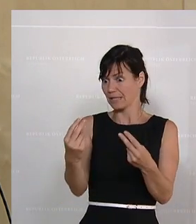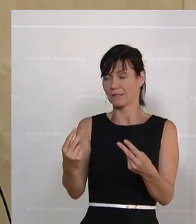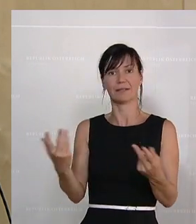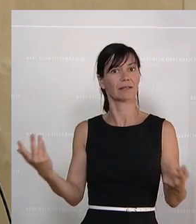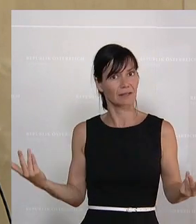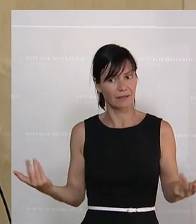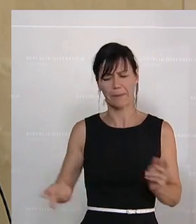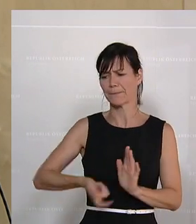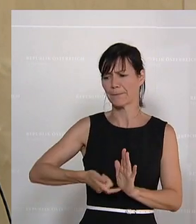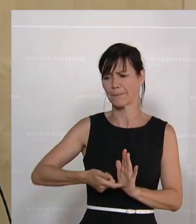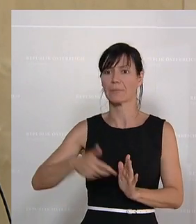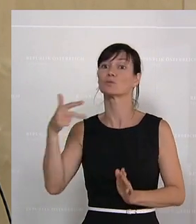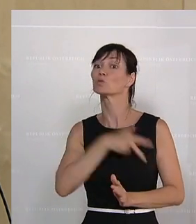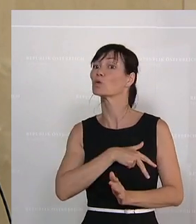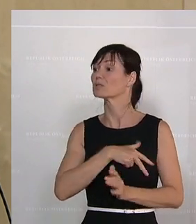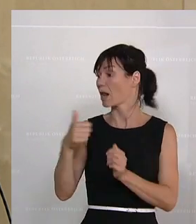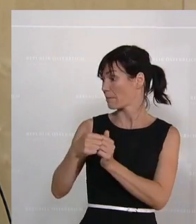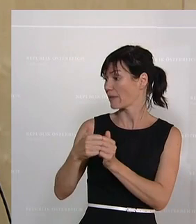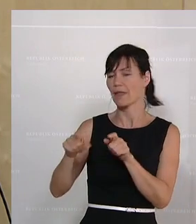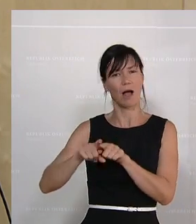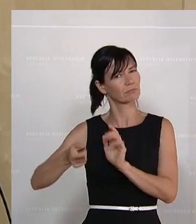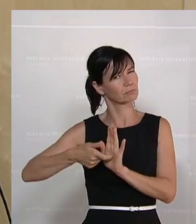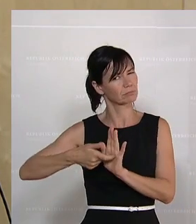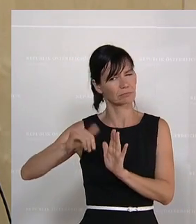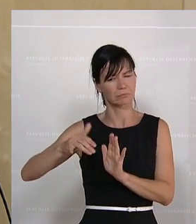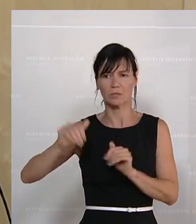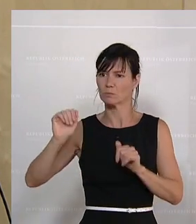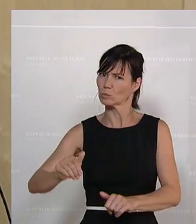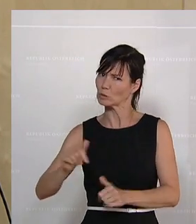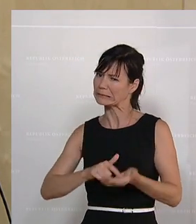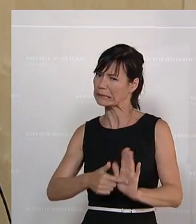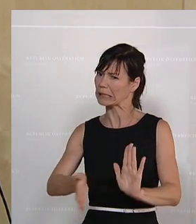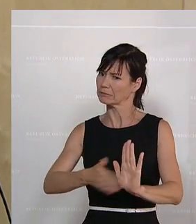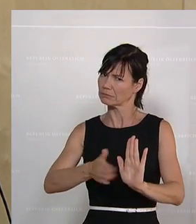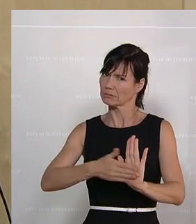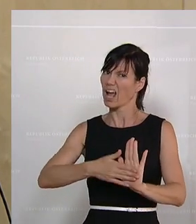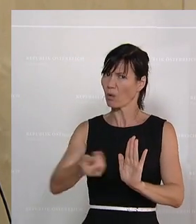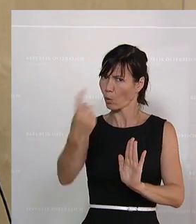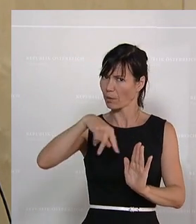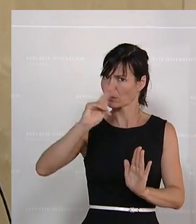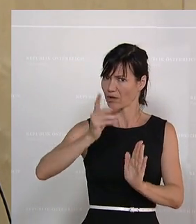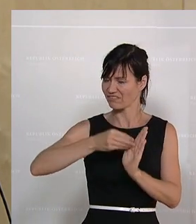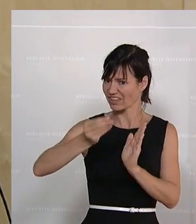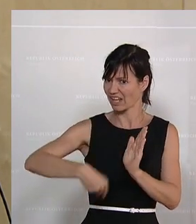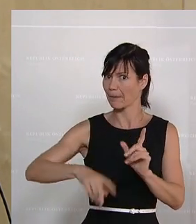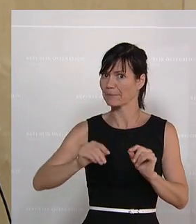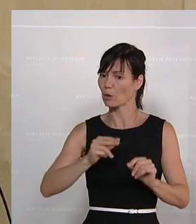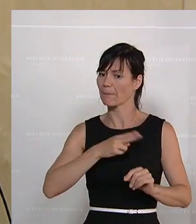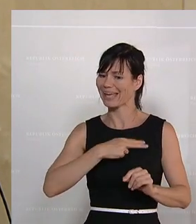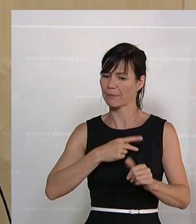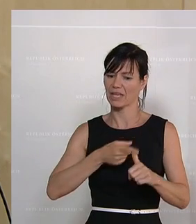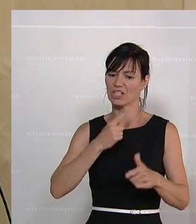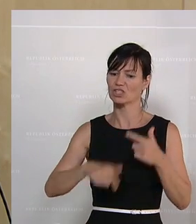forderung der sozialpartner dass wir signale senden und das tun wir indem wir prämien steuer und